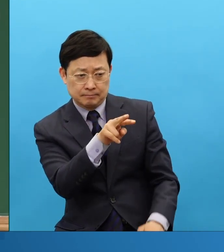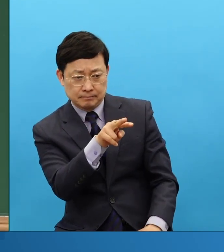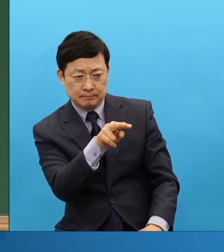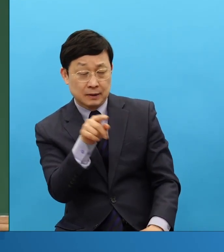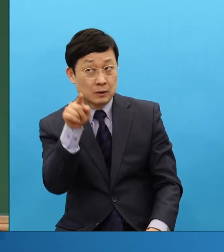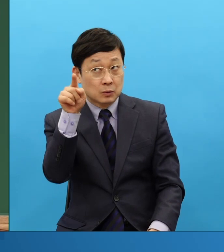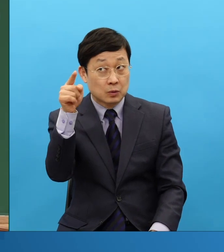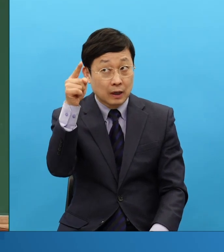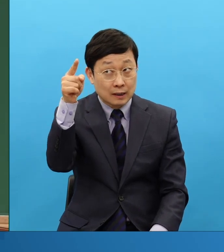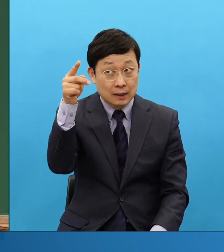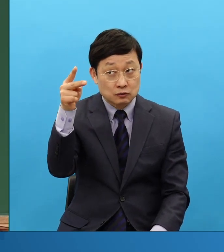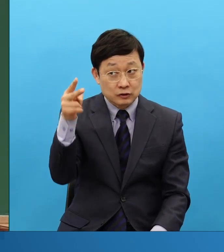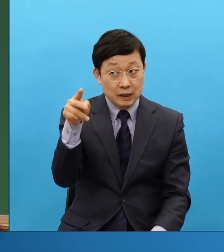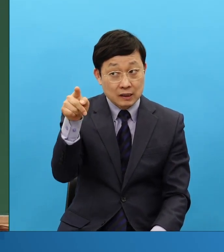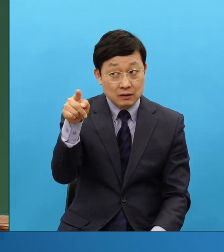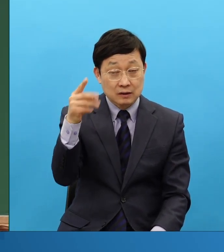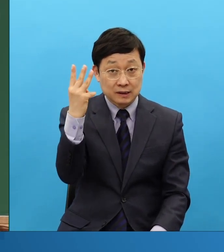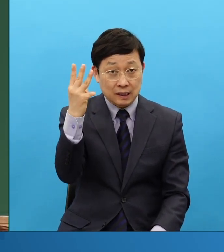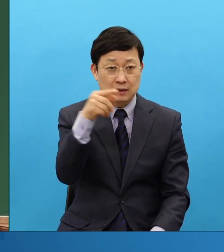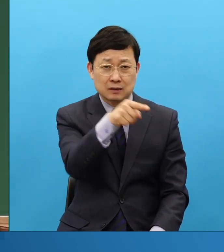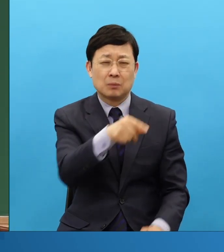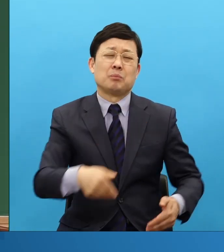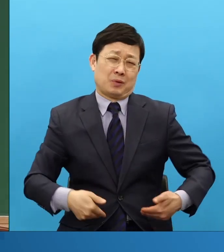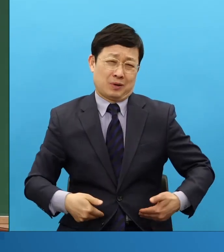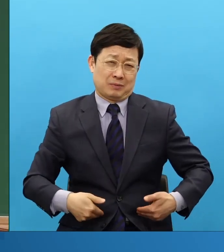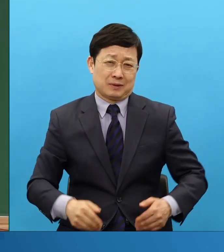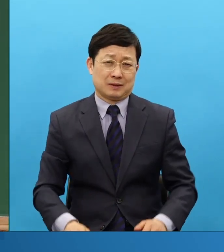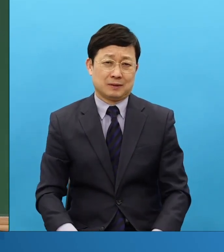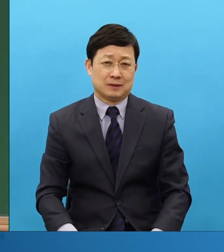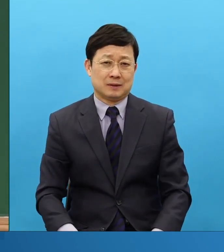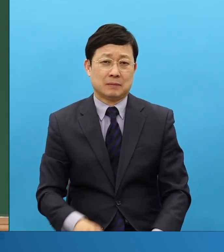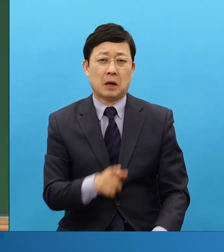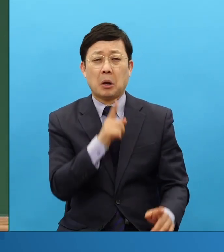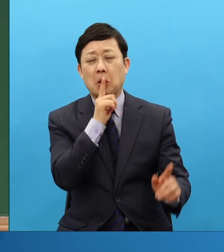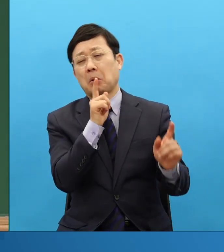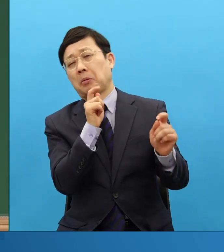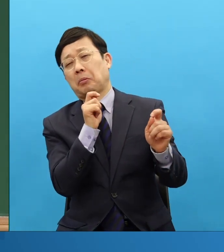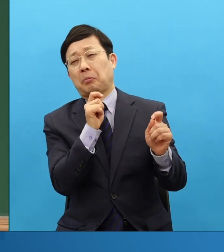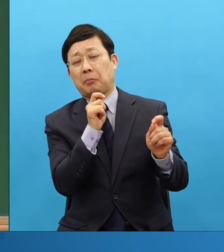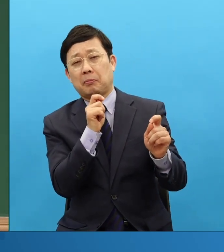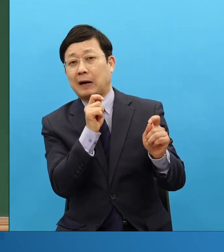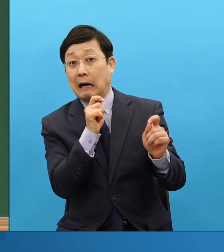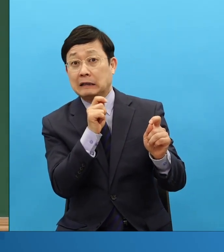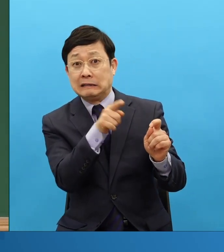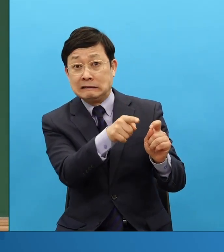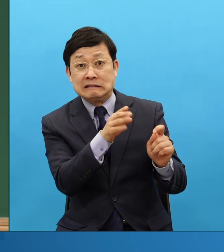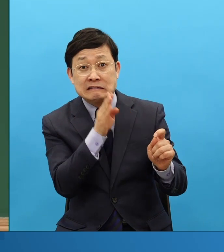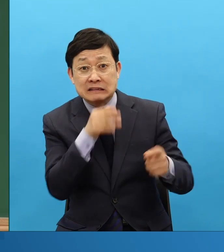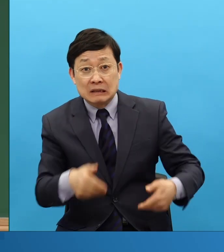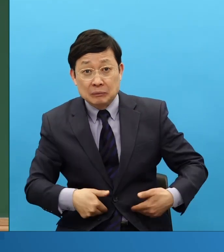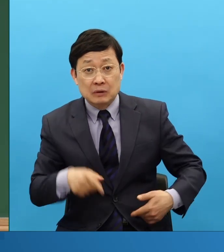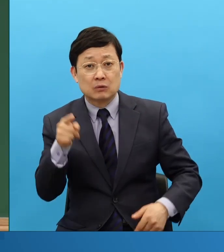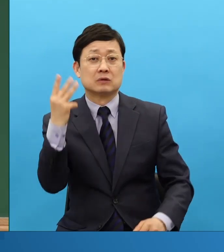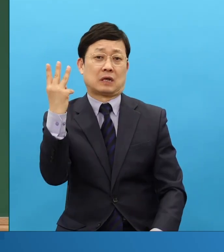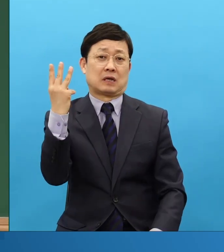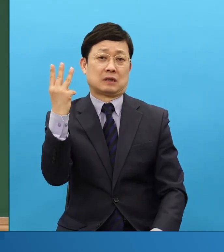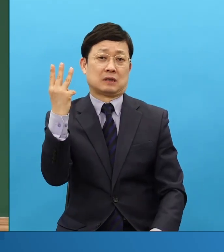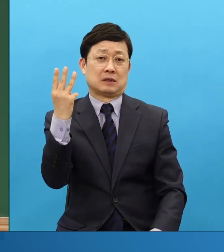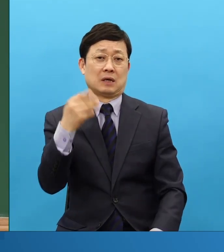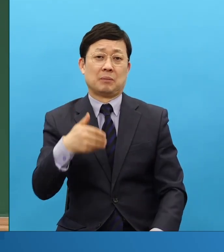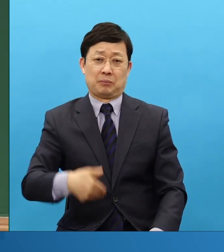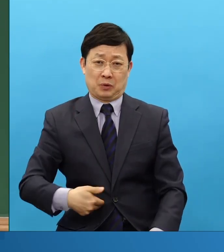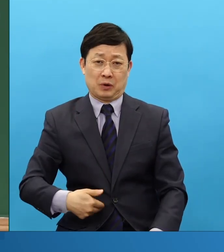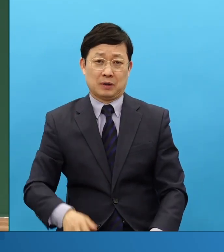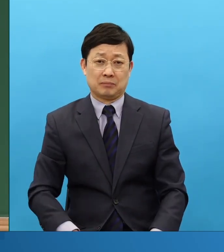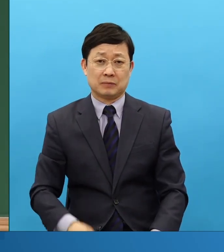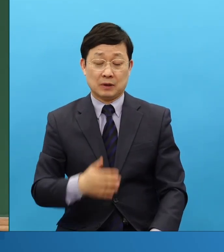people that you meet absolutely need three things. 말을 안 할 뿐입니다. They simply just don't speak about these things. 또 여러분에게 이 사실이